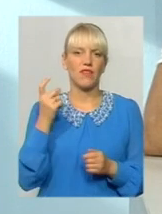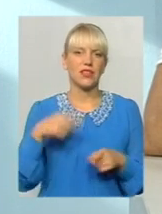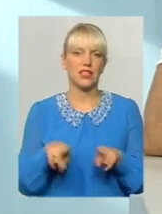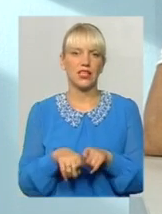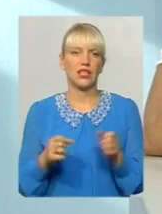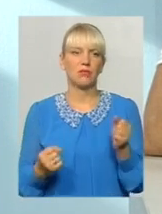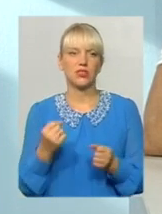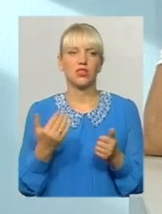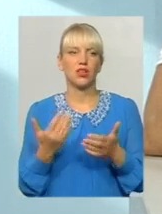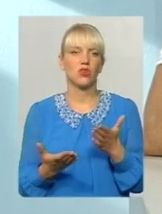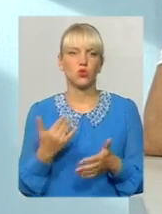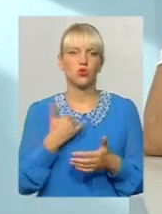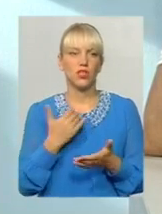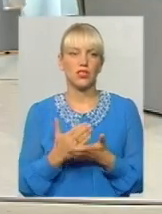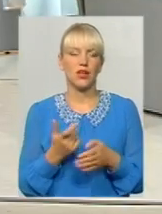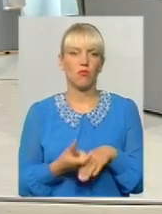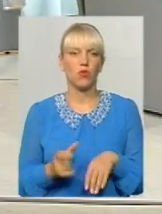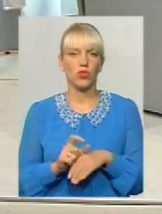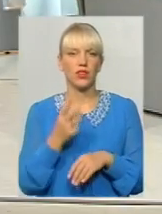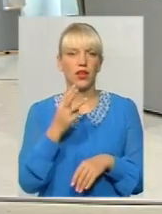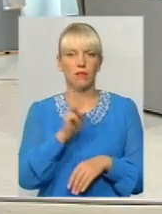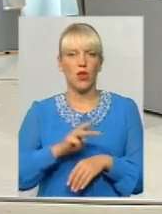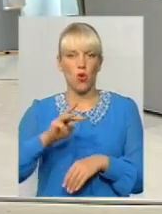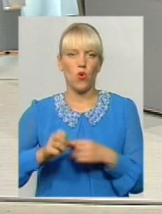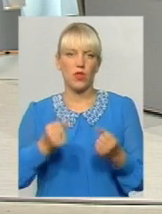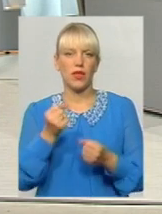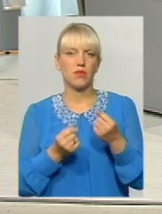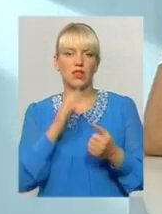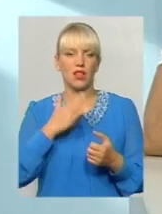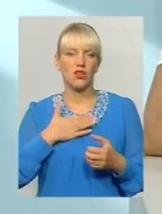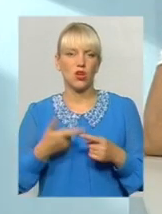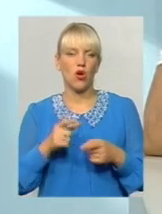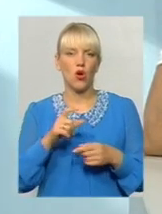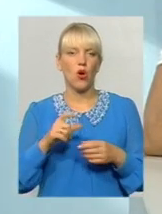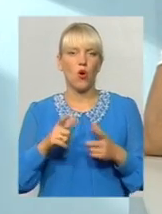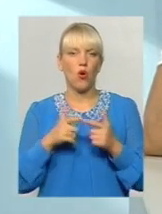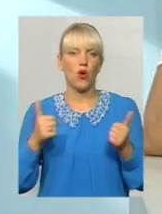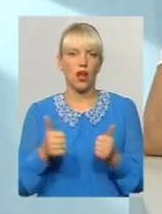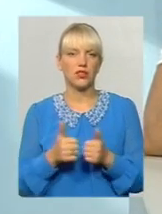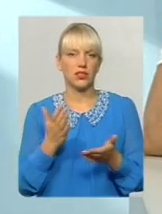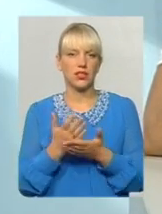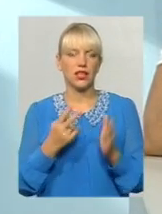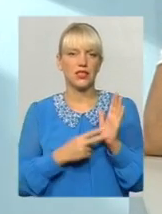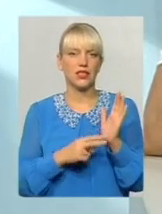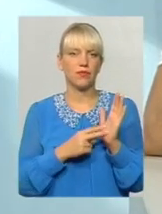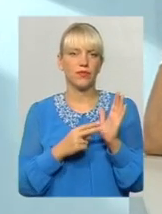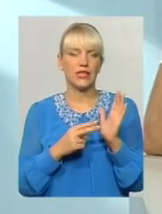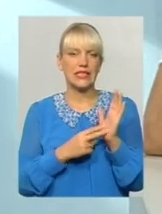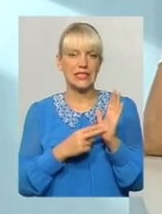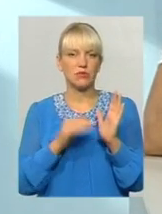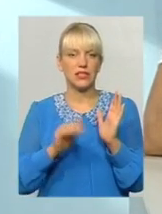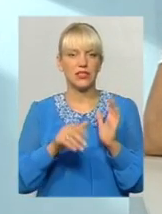якщо у нас десь приблизно є зараз понад 3 мільйона, наша організація налічує більше 200 тисяч, наші